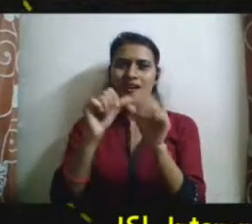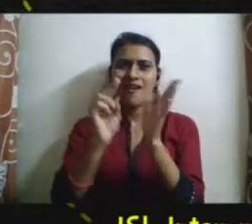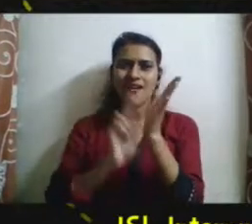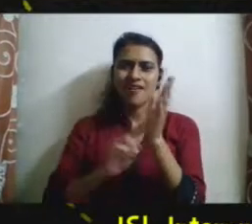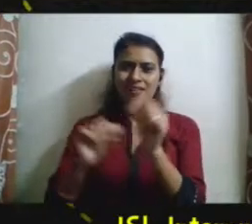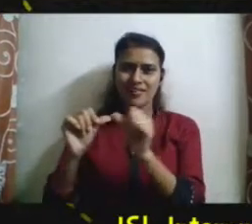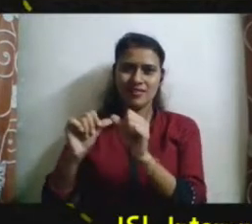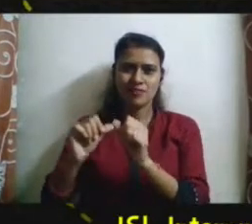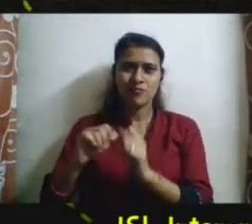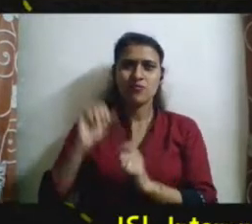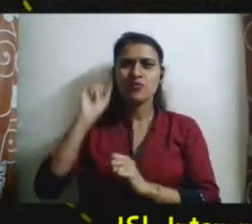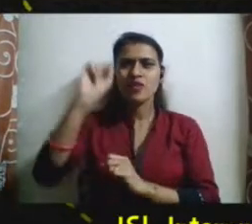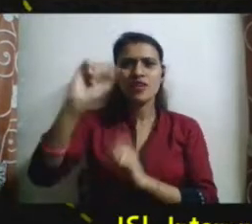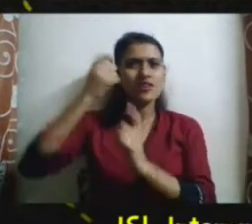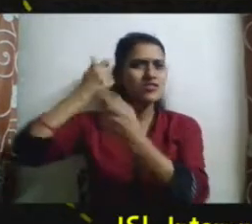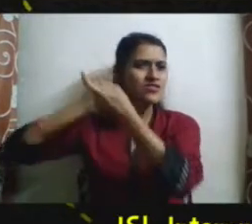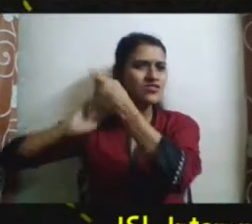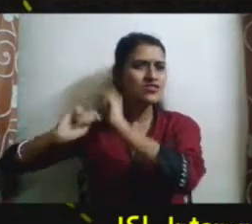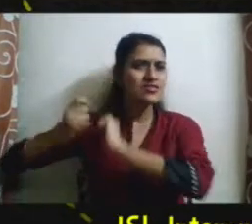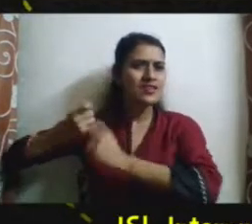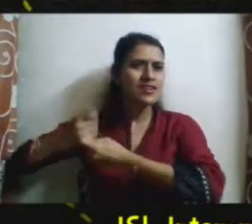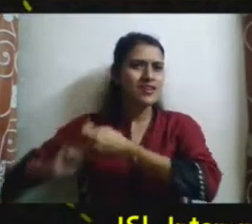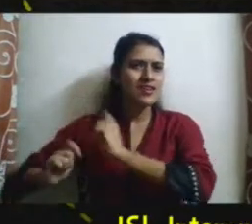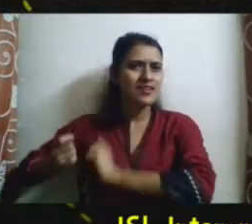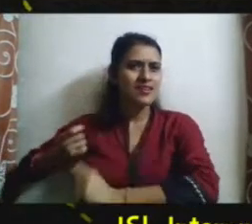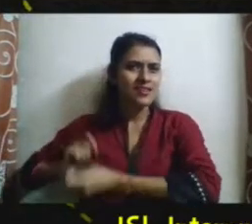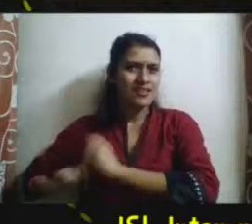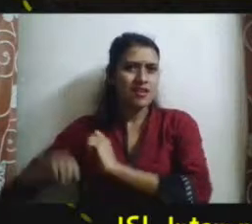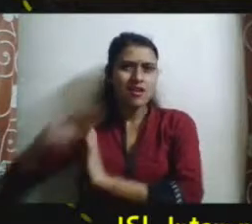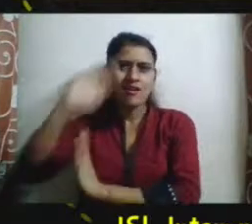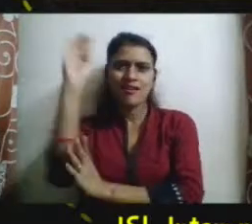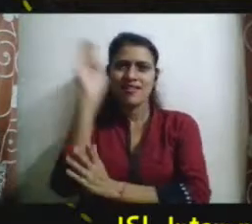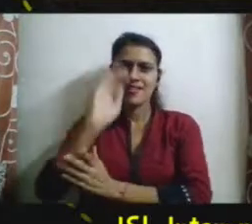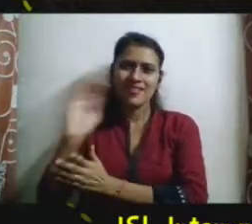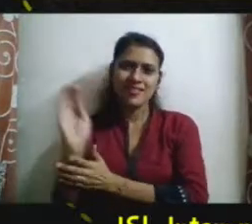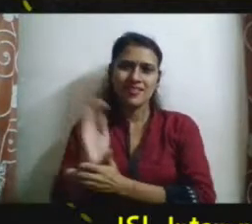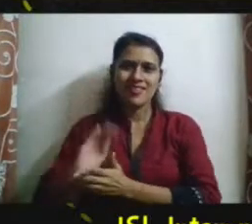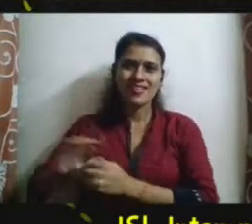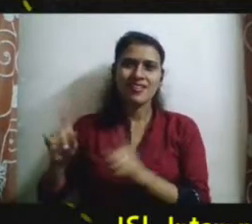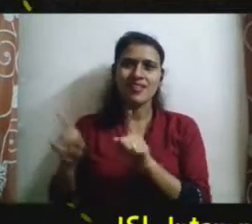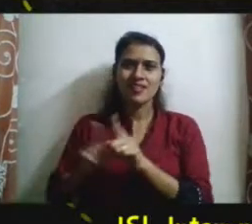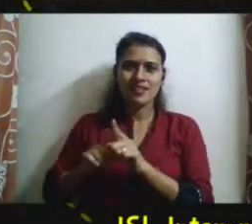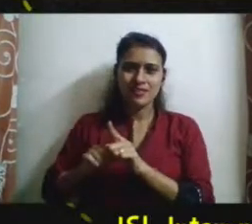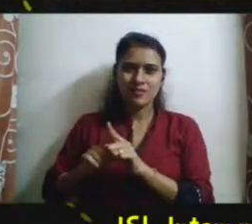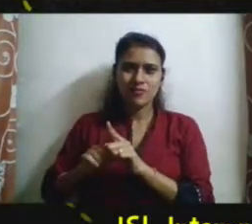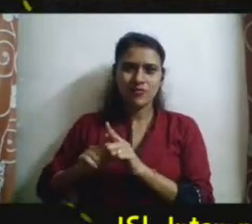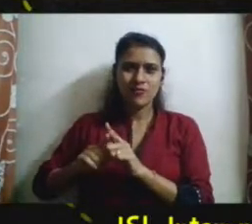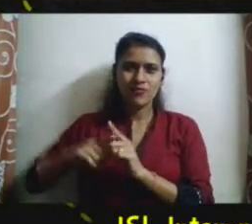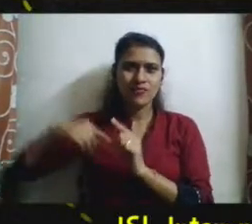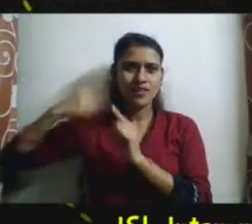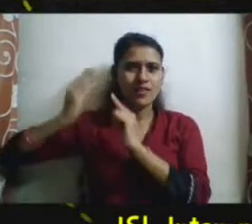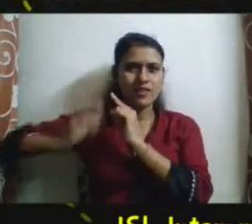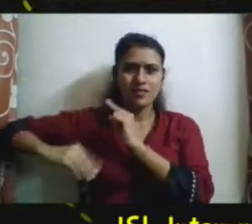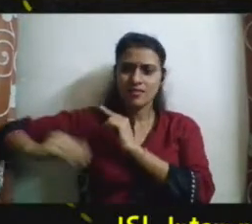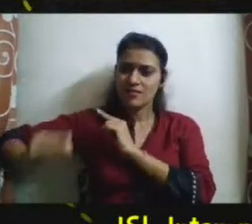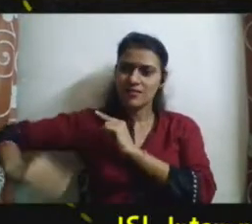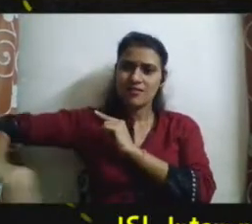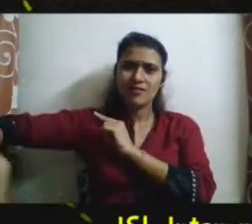चोटी पे तेरे सांप की है लहर